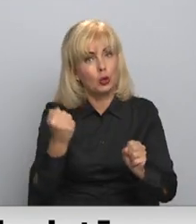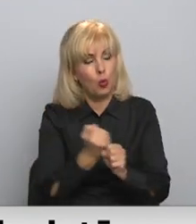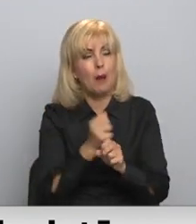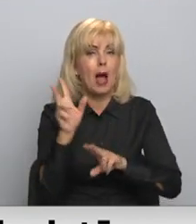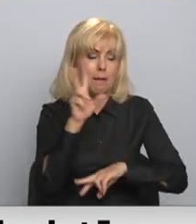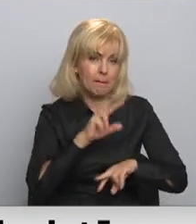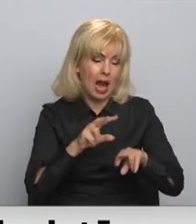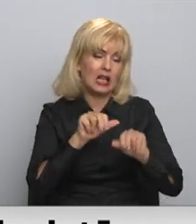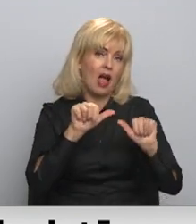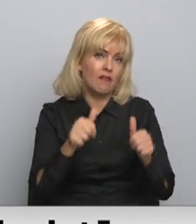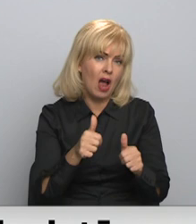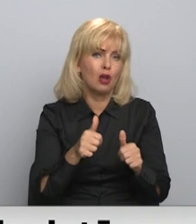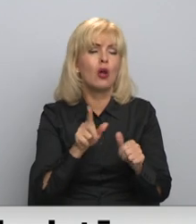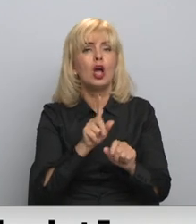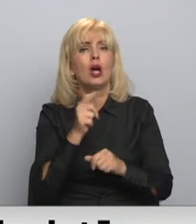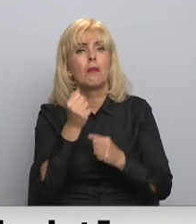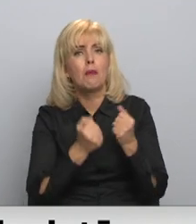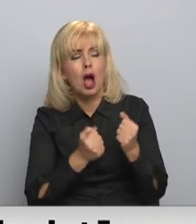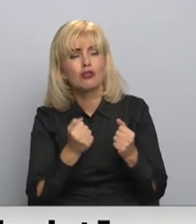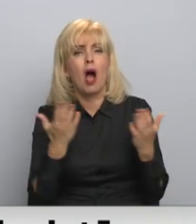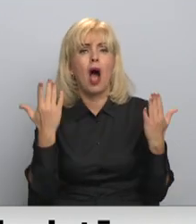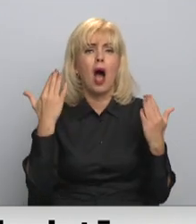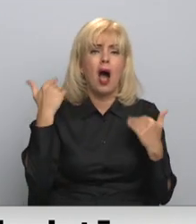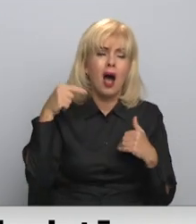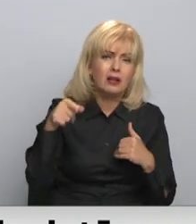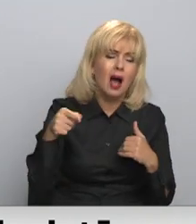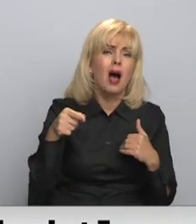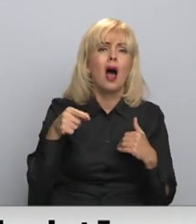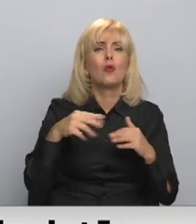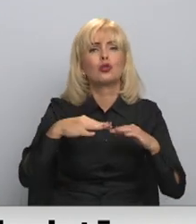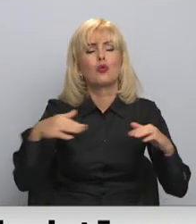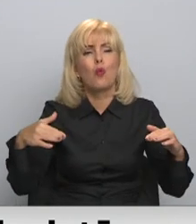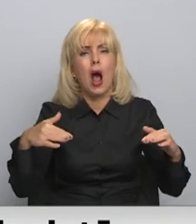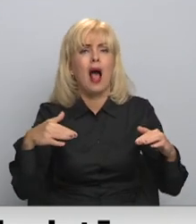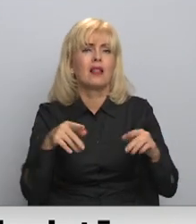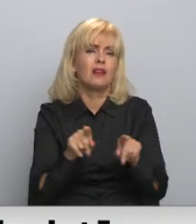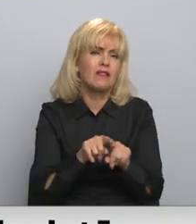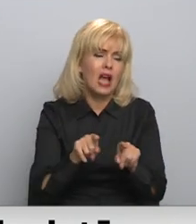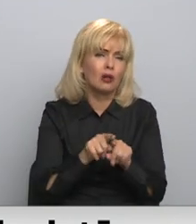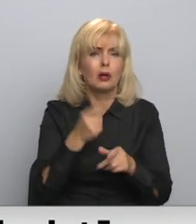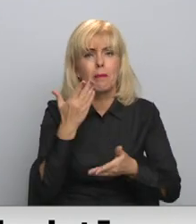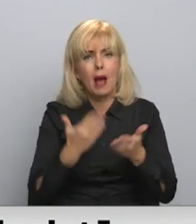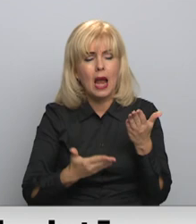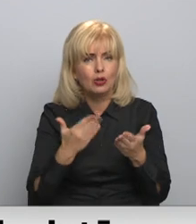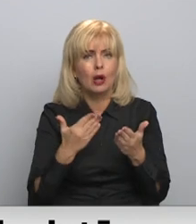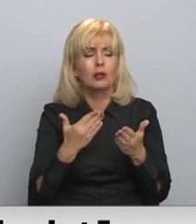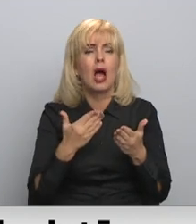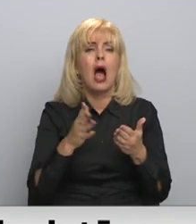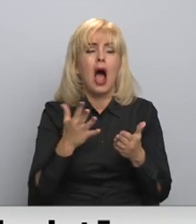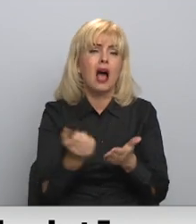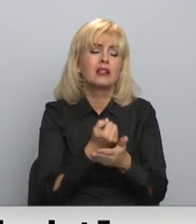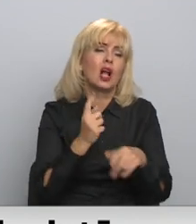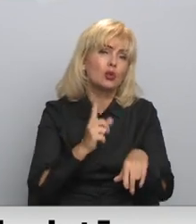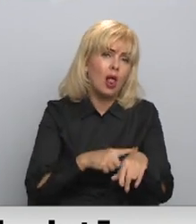Ir visādi, gan automašīnā, gan ārā, gan pakaus soliņa, un mēģina tomēr izbrīvēt laiku